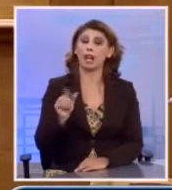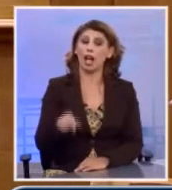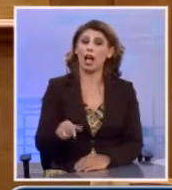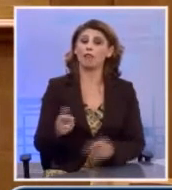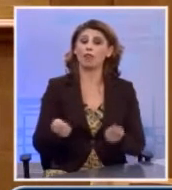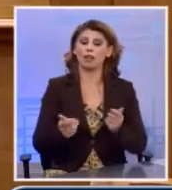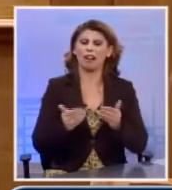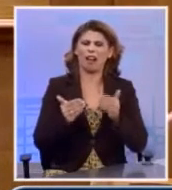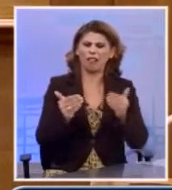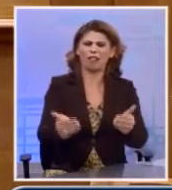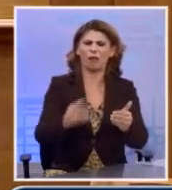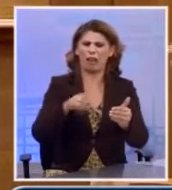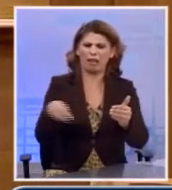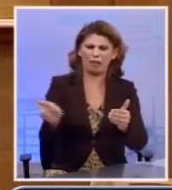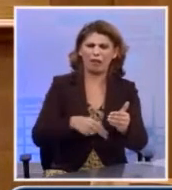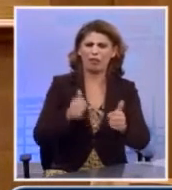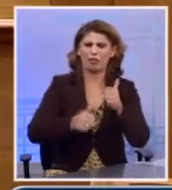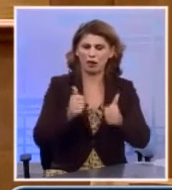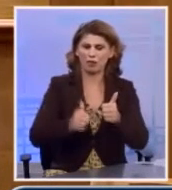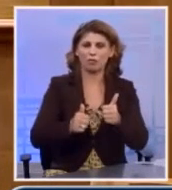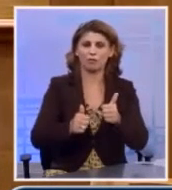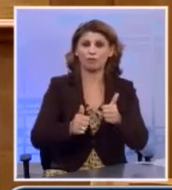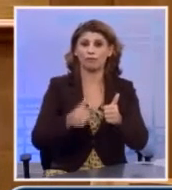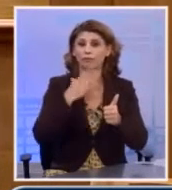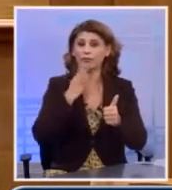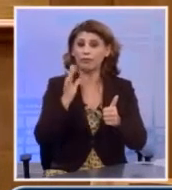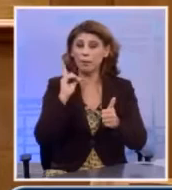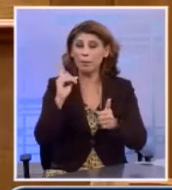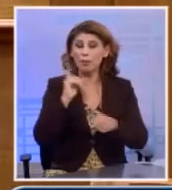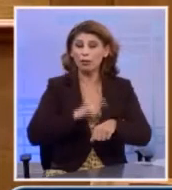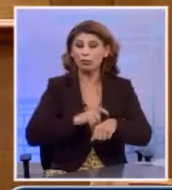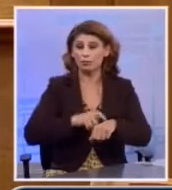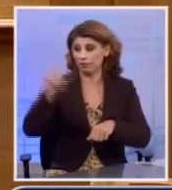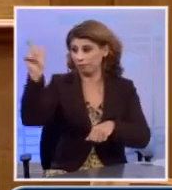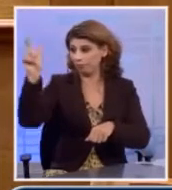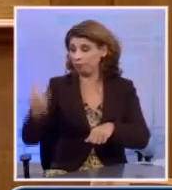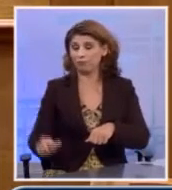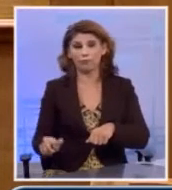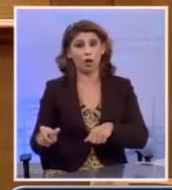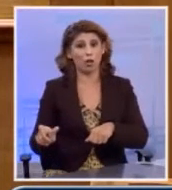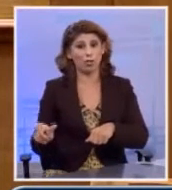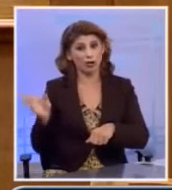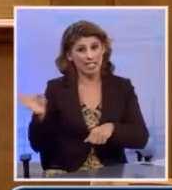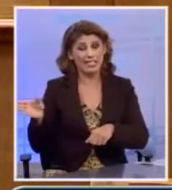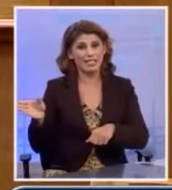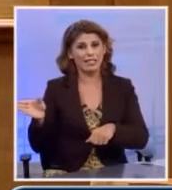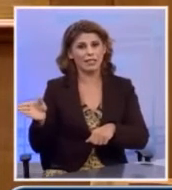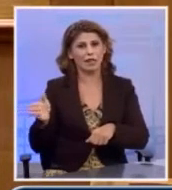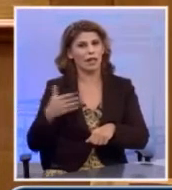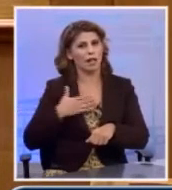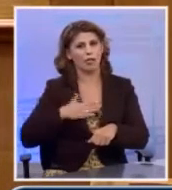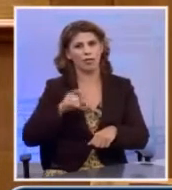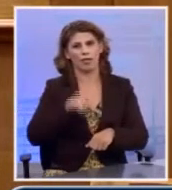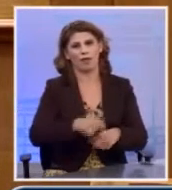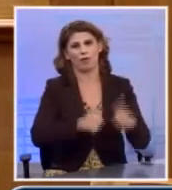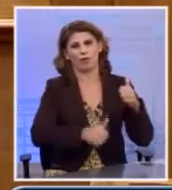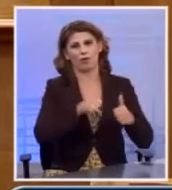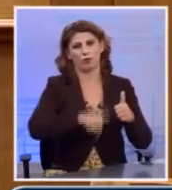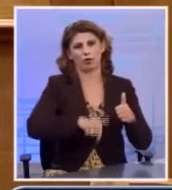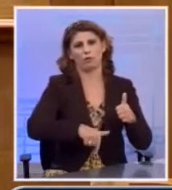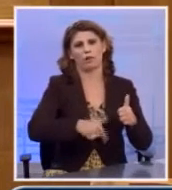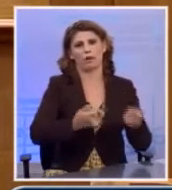μέρα υπονομεύσατε εσείς προσωπικά, από την πρώτη στιγμή, και τη διενέργεια του παρόντος